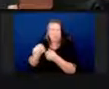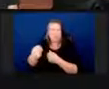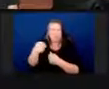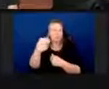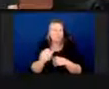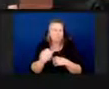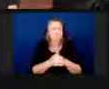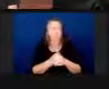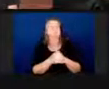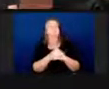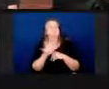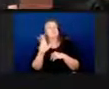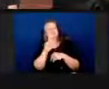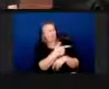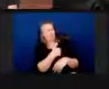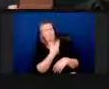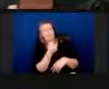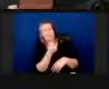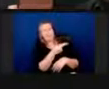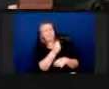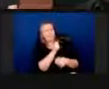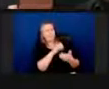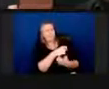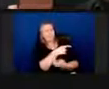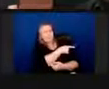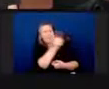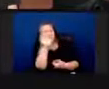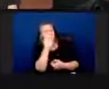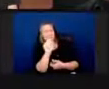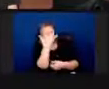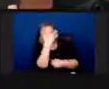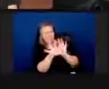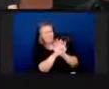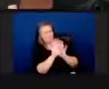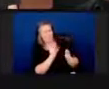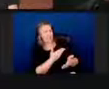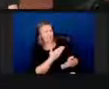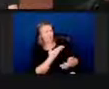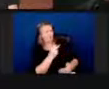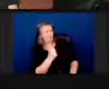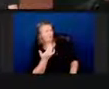هذه الشراكة أتى هؤلاء الأشخاص إلى الشركة